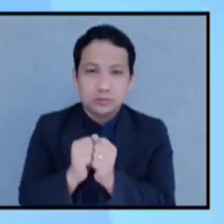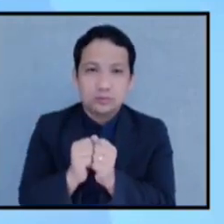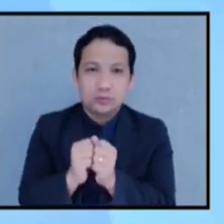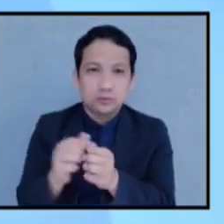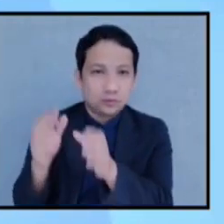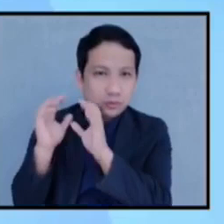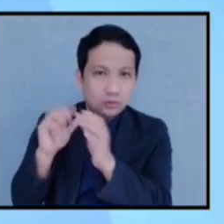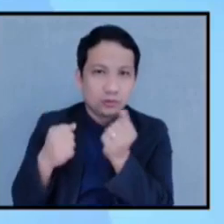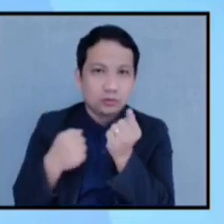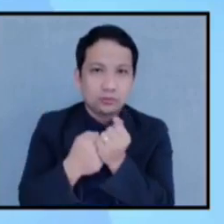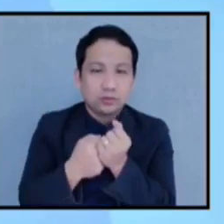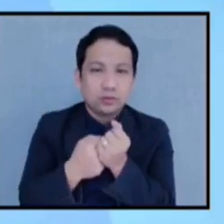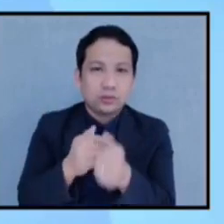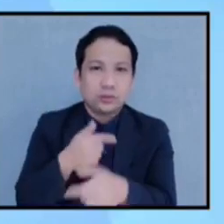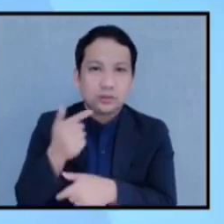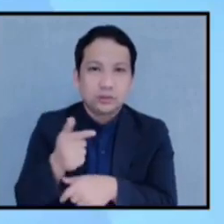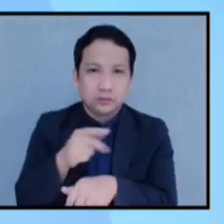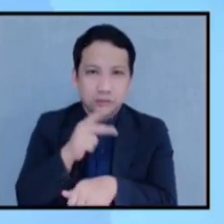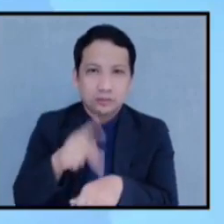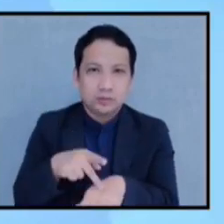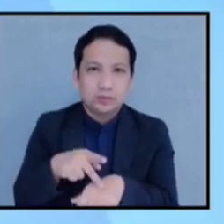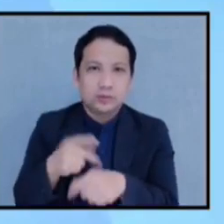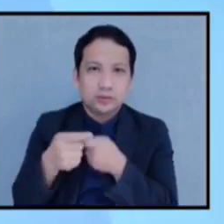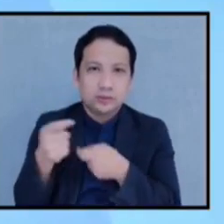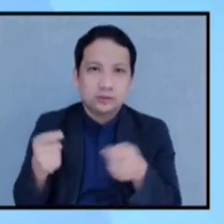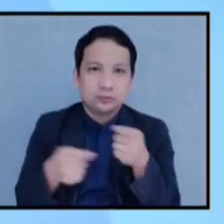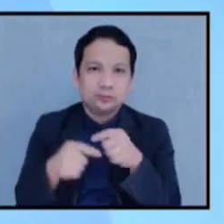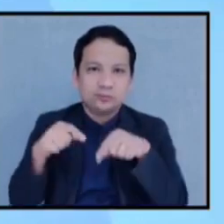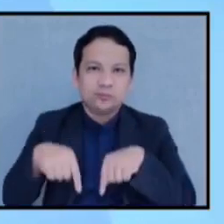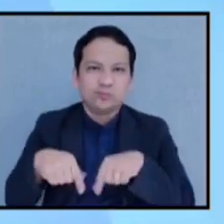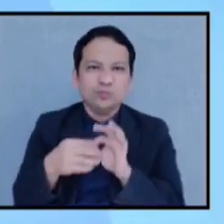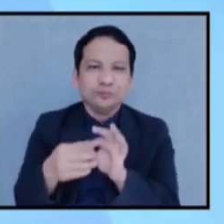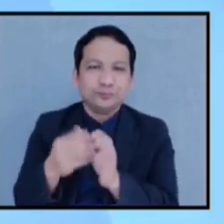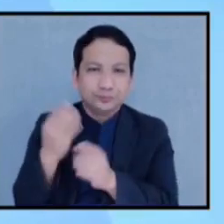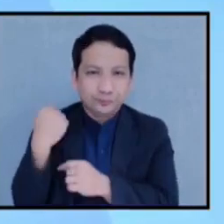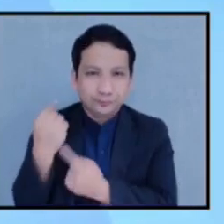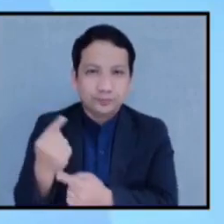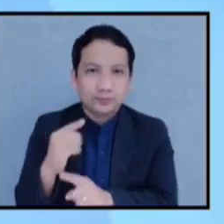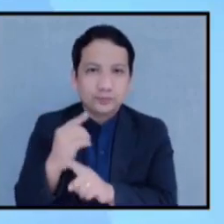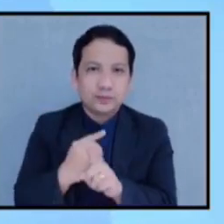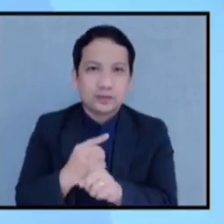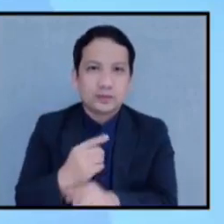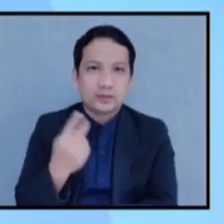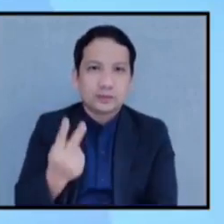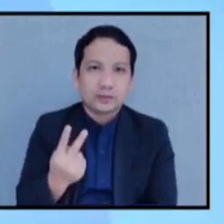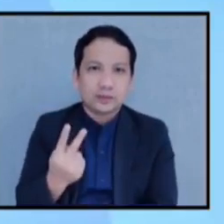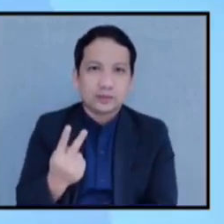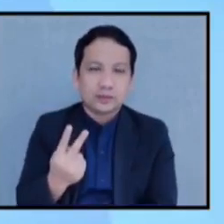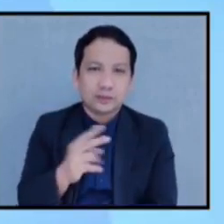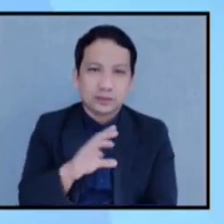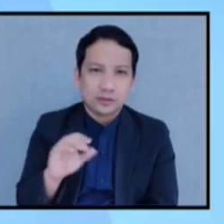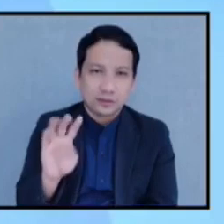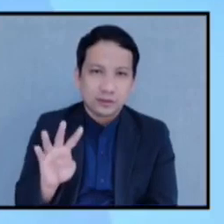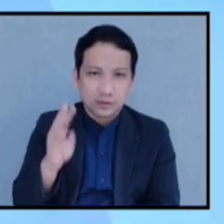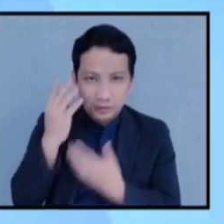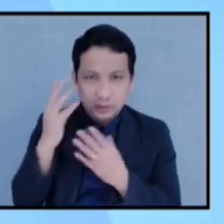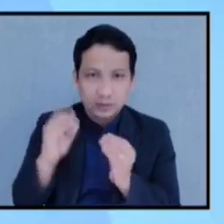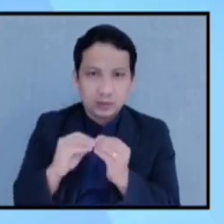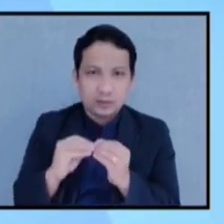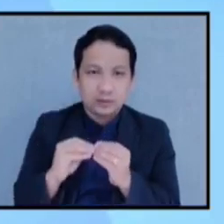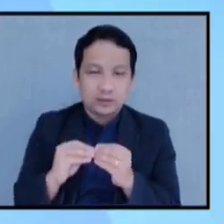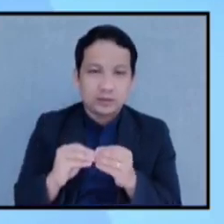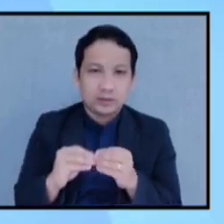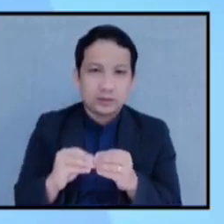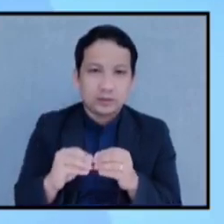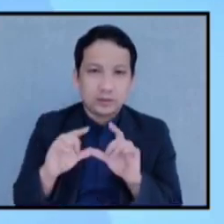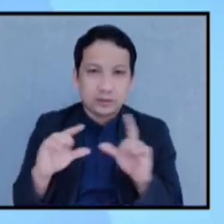upcoming Coconut Philippines Trade Fair. So this will happen po December 2 to December 4 at a Mega Trade Halls 1 Level 5 SM